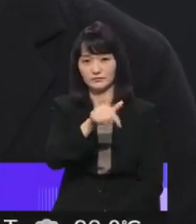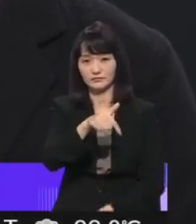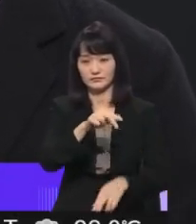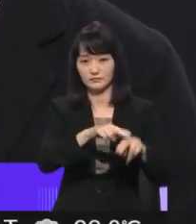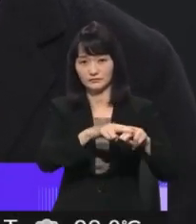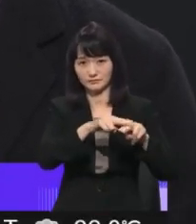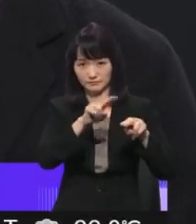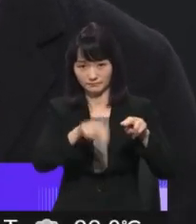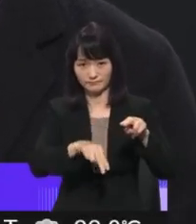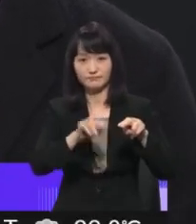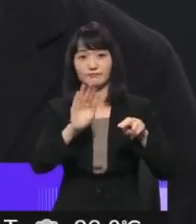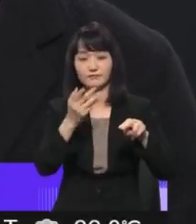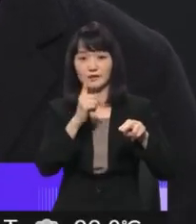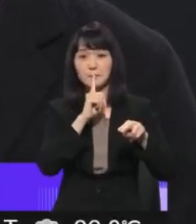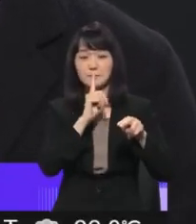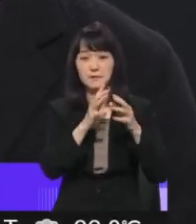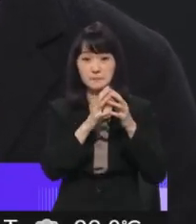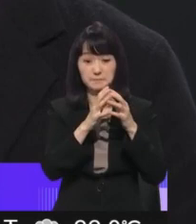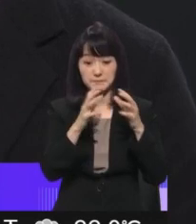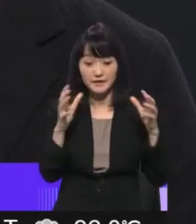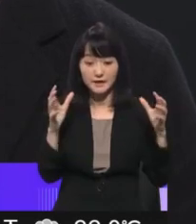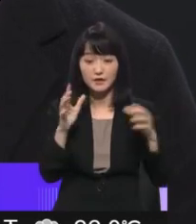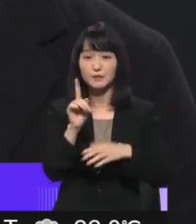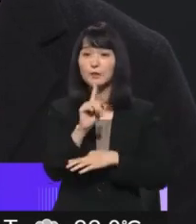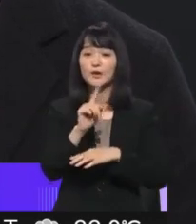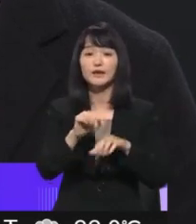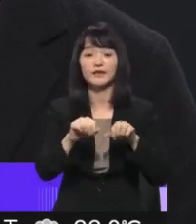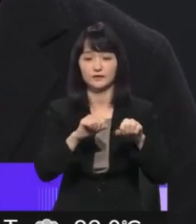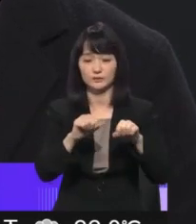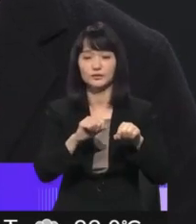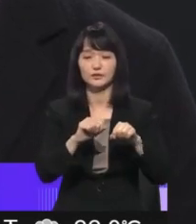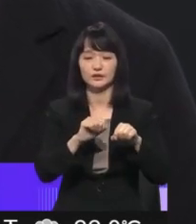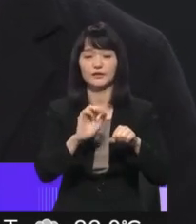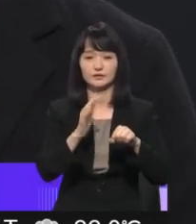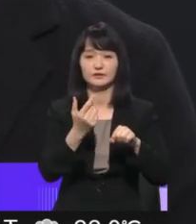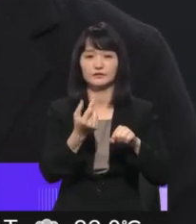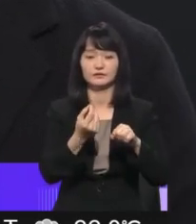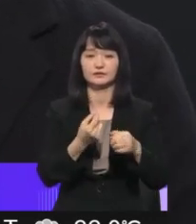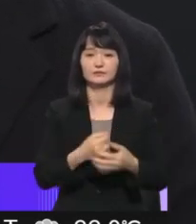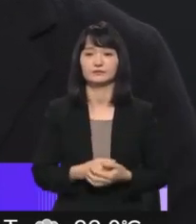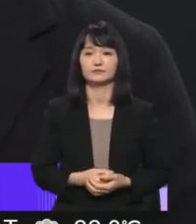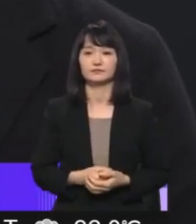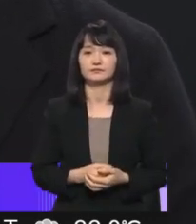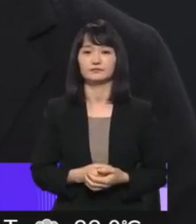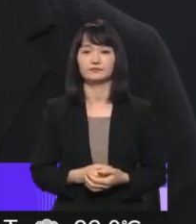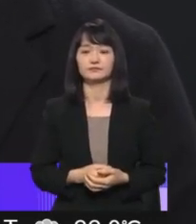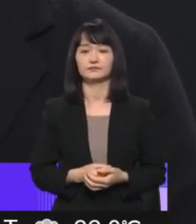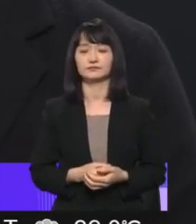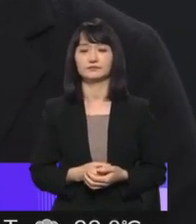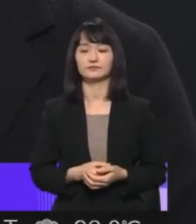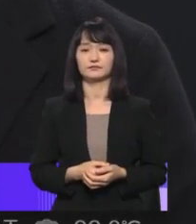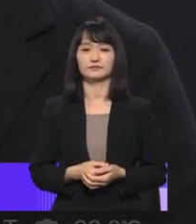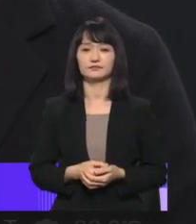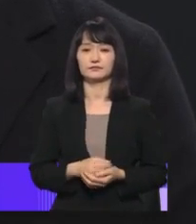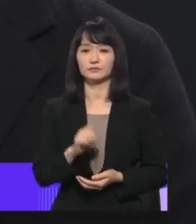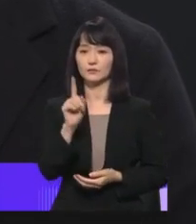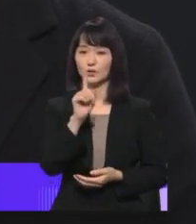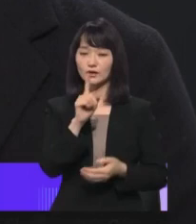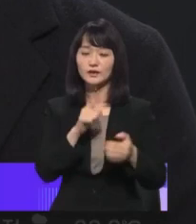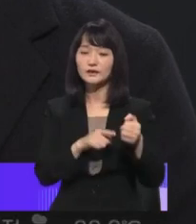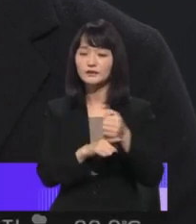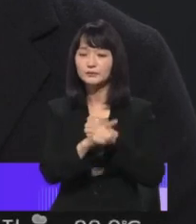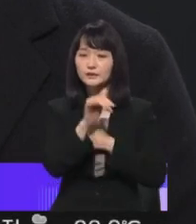얘기가 막 나오고 하니까 이제 뭔가는 해야 되니까 하신 것 같구요 이게 저는 뭐 그럼에도 불구하고 나름대로 의미 있는 것은